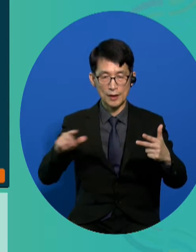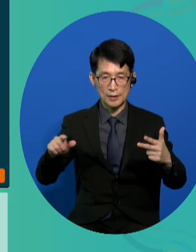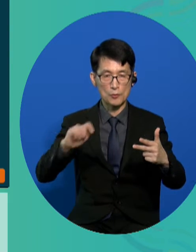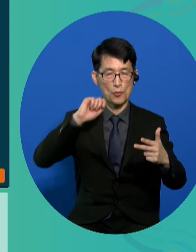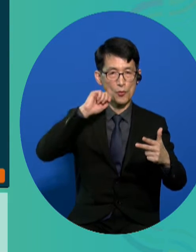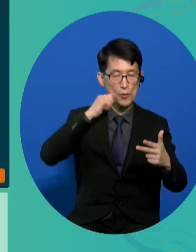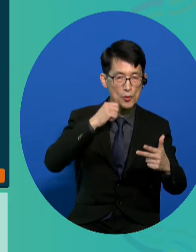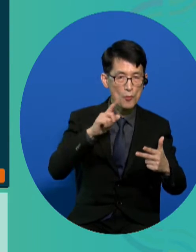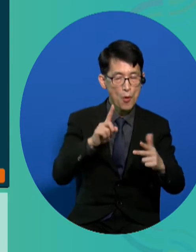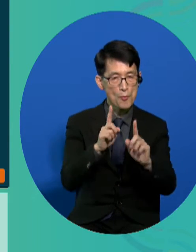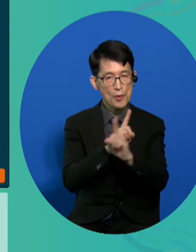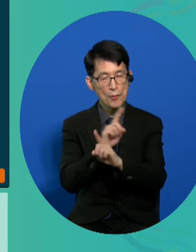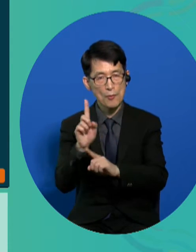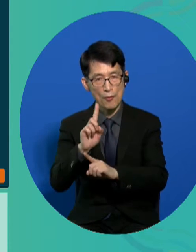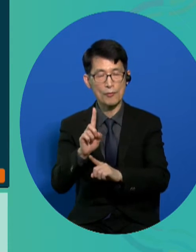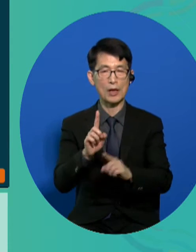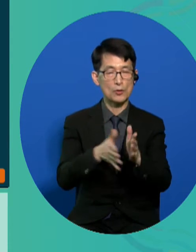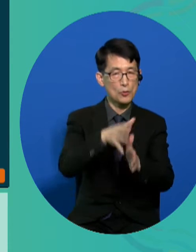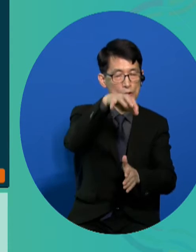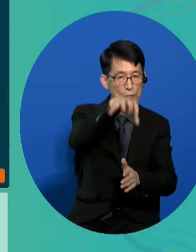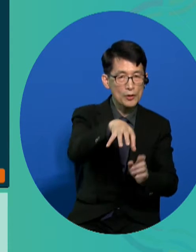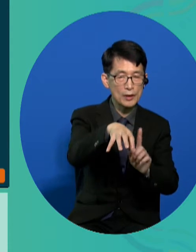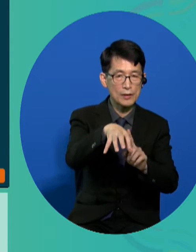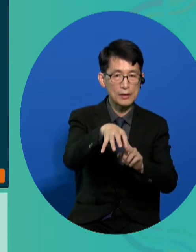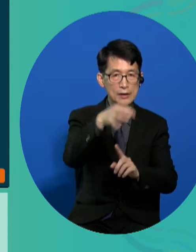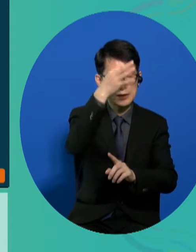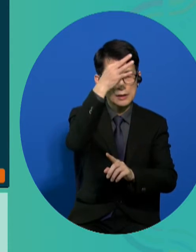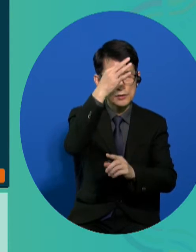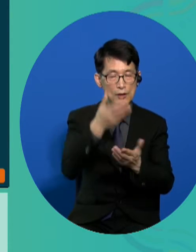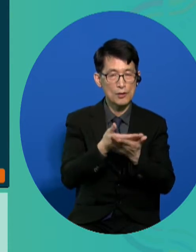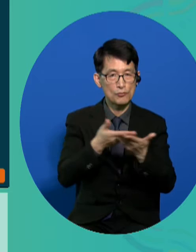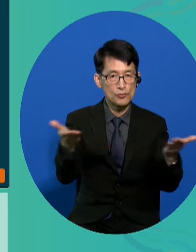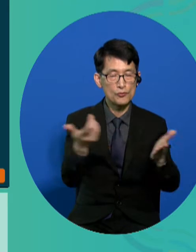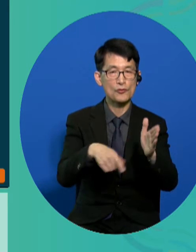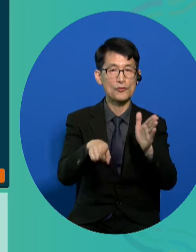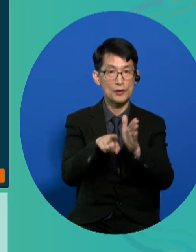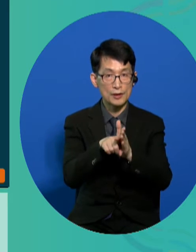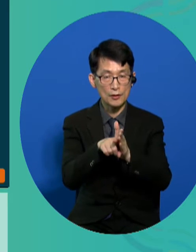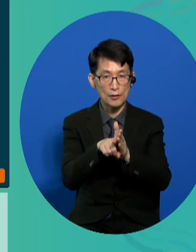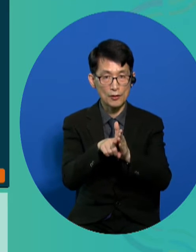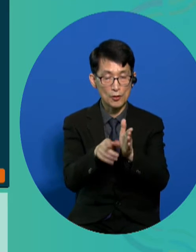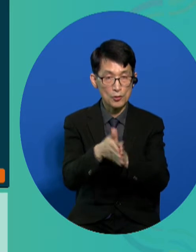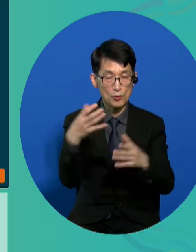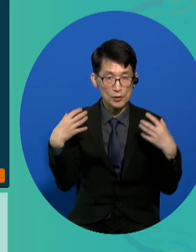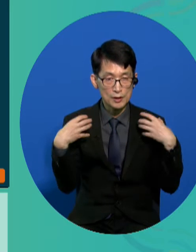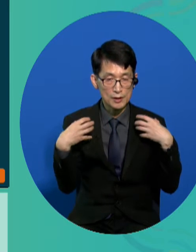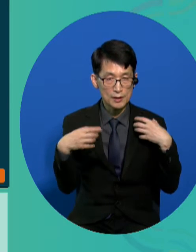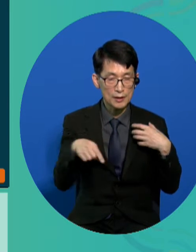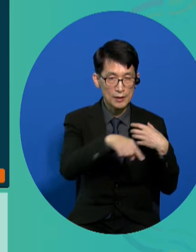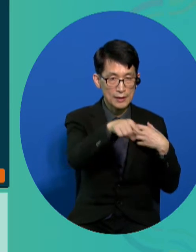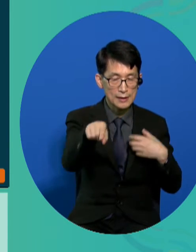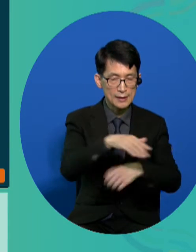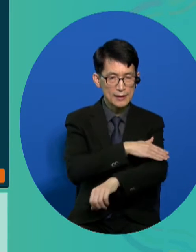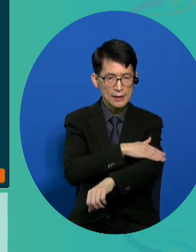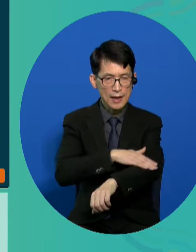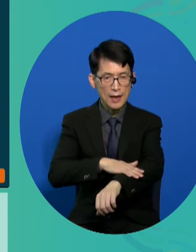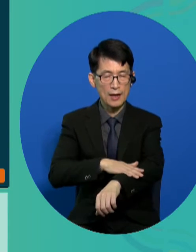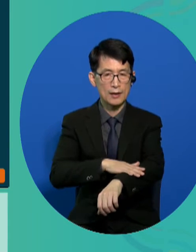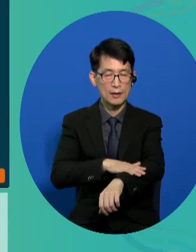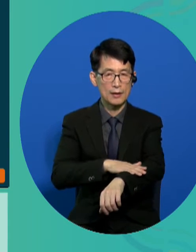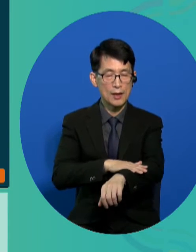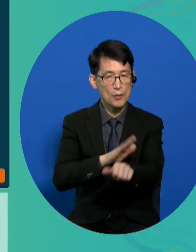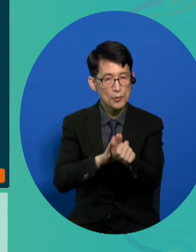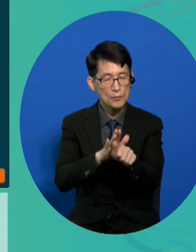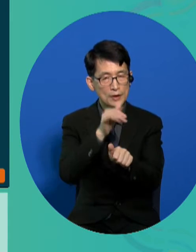도시가 포용적인 방식으로 기술을 배포하는데 얼마나 뛰어난지 또는 정보 격차를 악화시키는지를 평가하기도